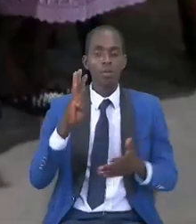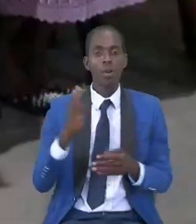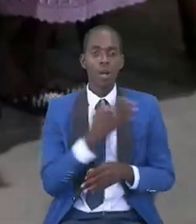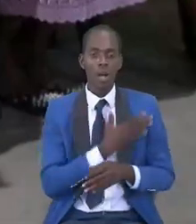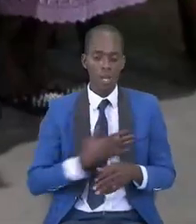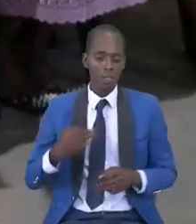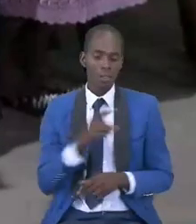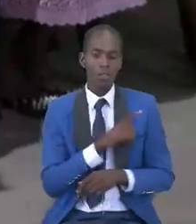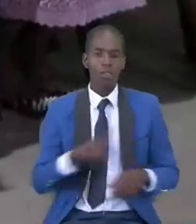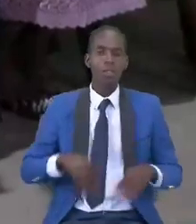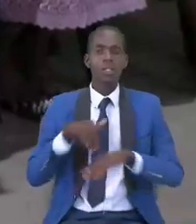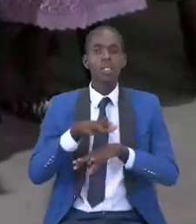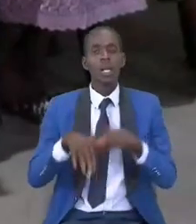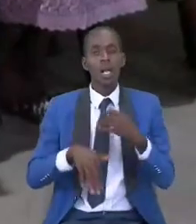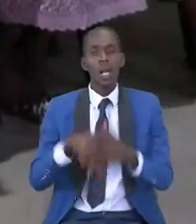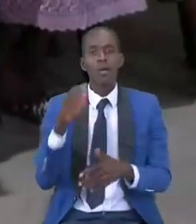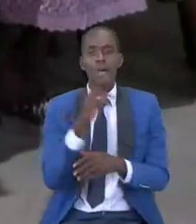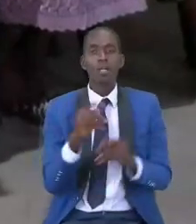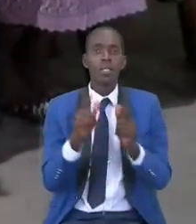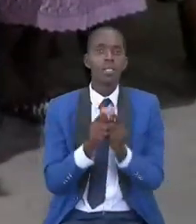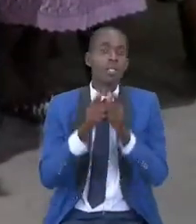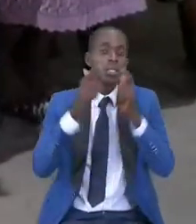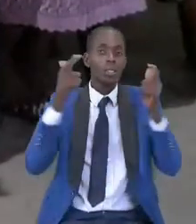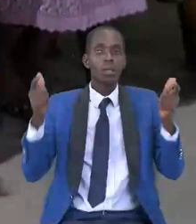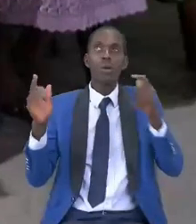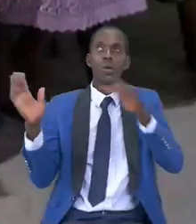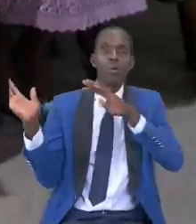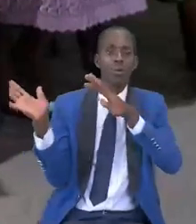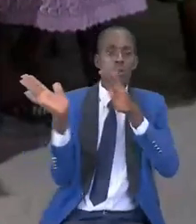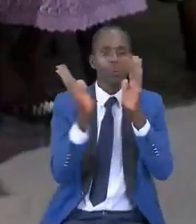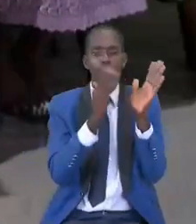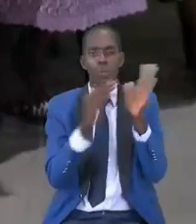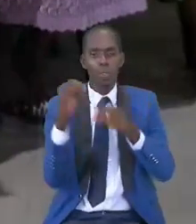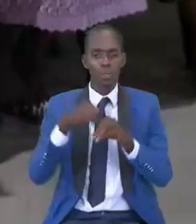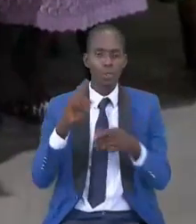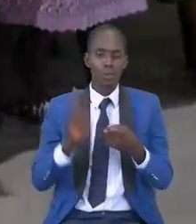Mais l'Éternel fit souffler sur la mer un vent impétueux. »